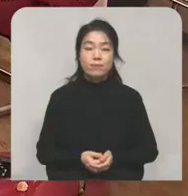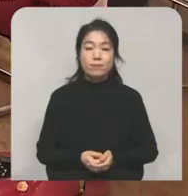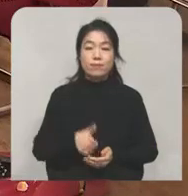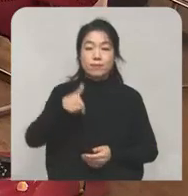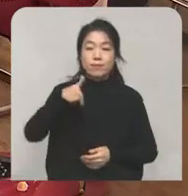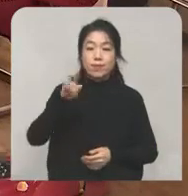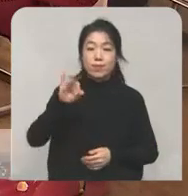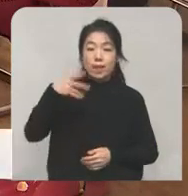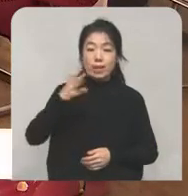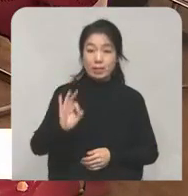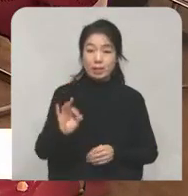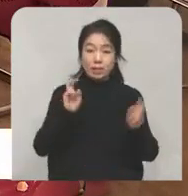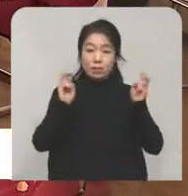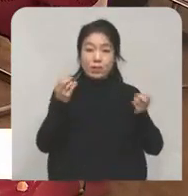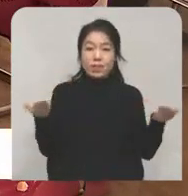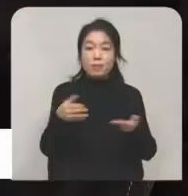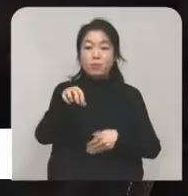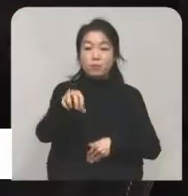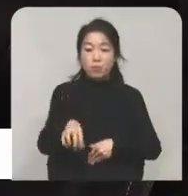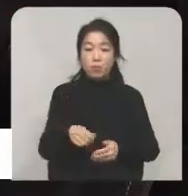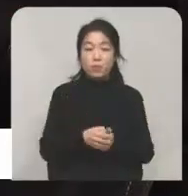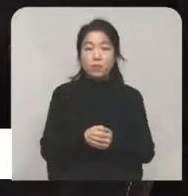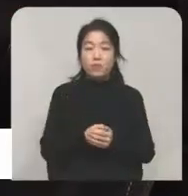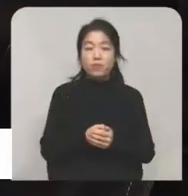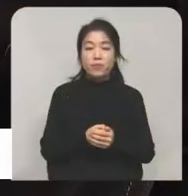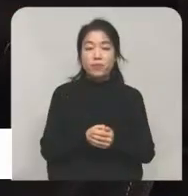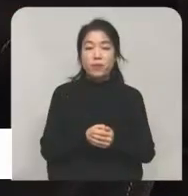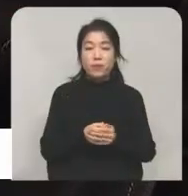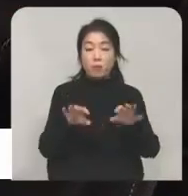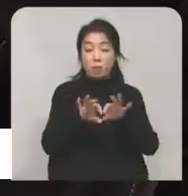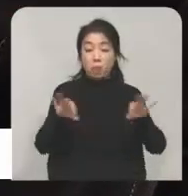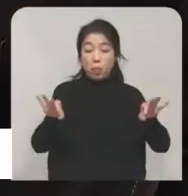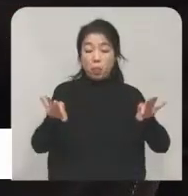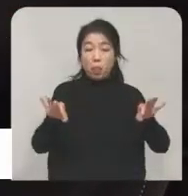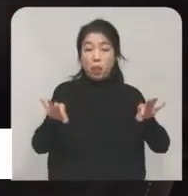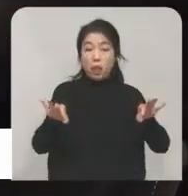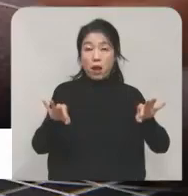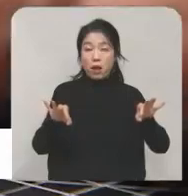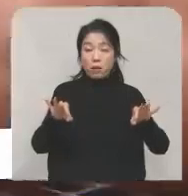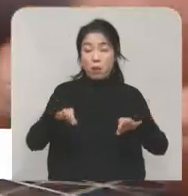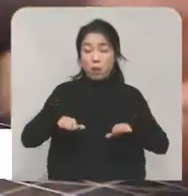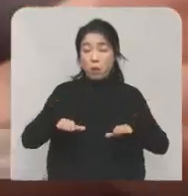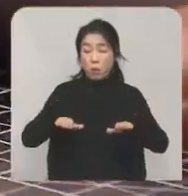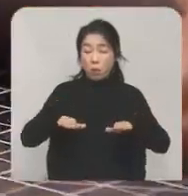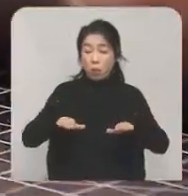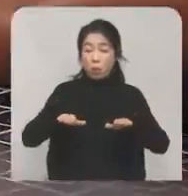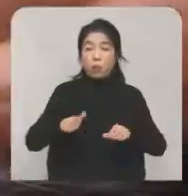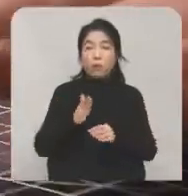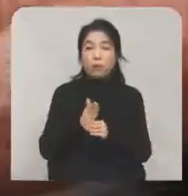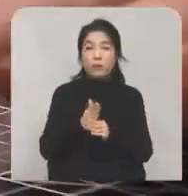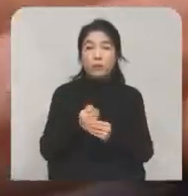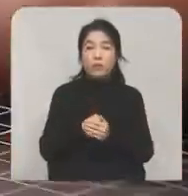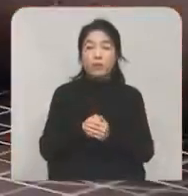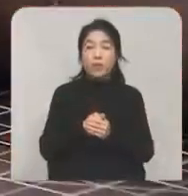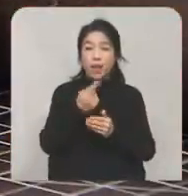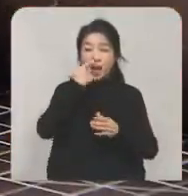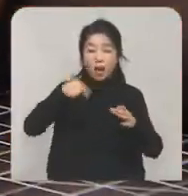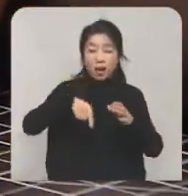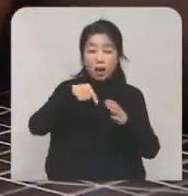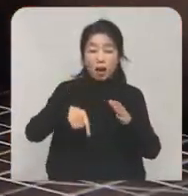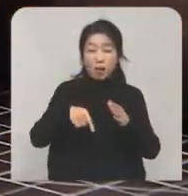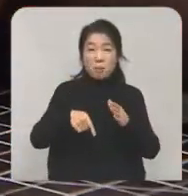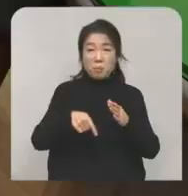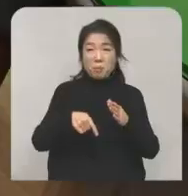강릉의 한 업체 작업장 입니다 막대 모양의 반죽을 다듬는 작업이 한창입니다 커피 찌꺼기로